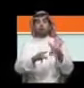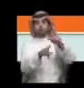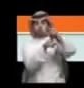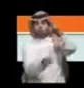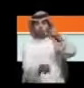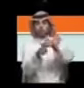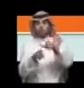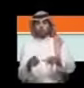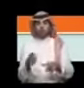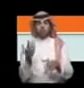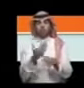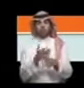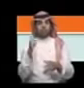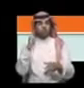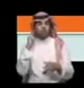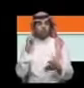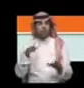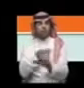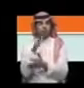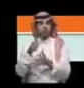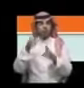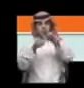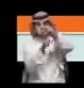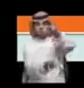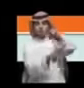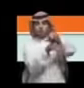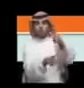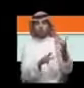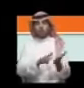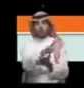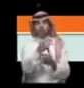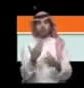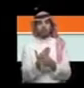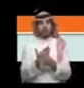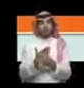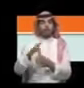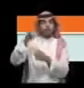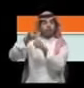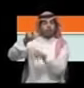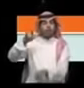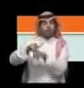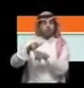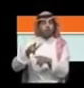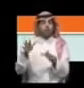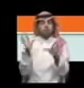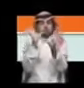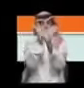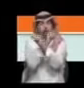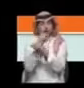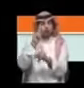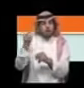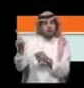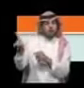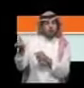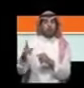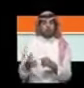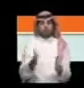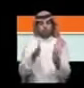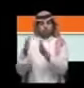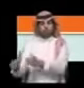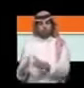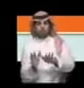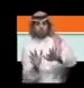الغربي. وأوضحت مصادر إعلامية أن الغارات الجوية أطلقت من طائرات حربية مجهولة، وأسفرت عن تدمير